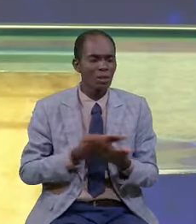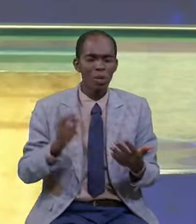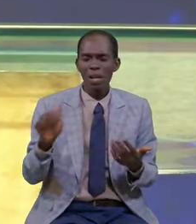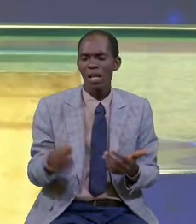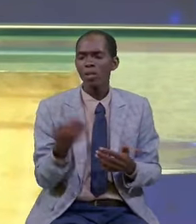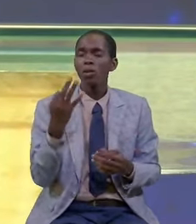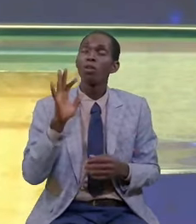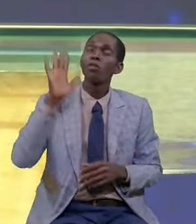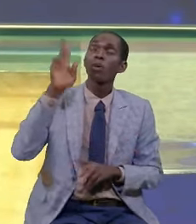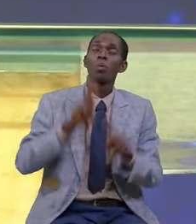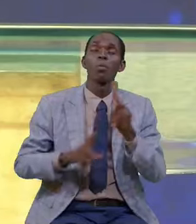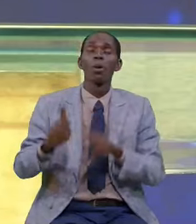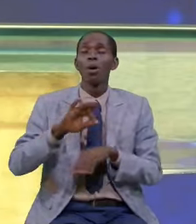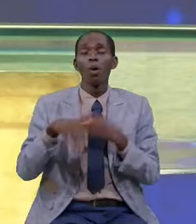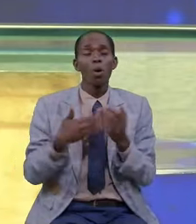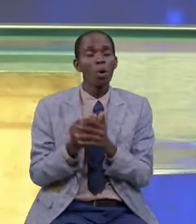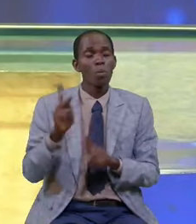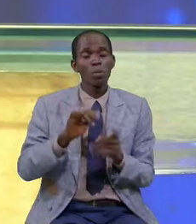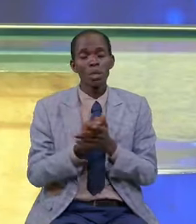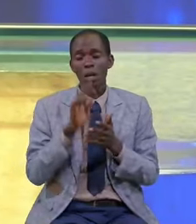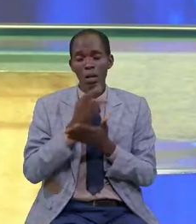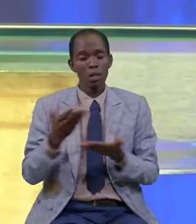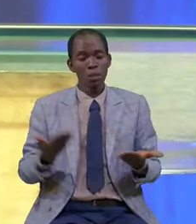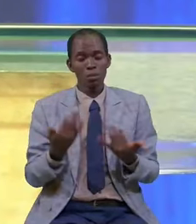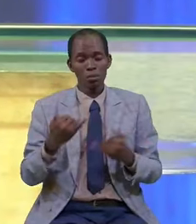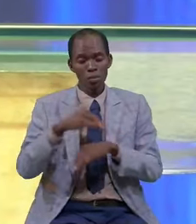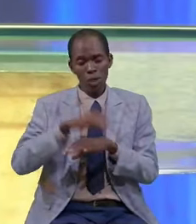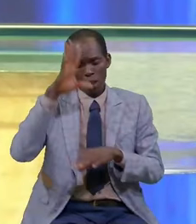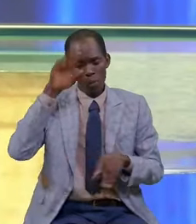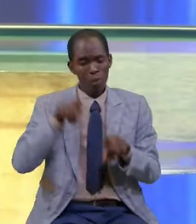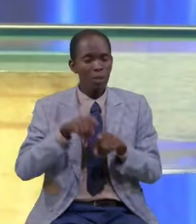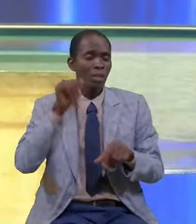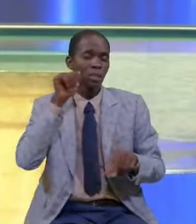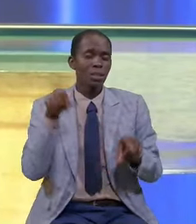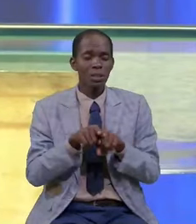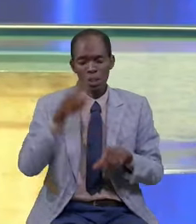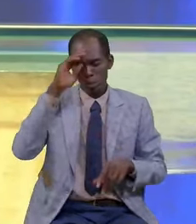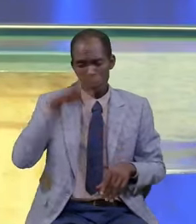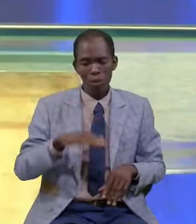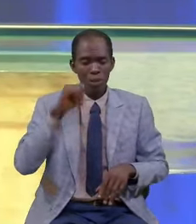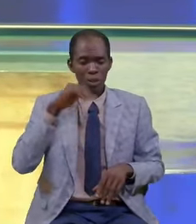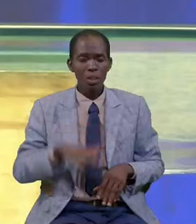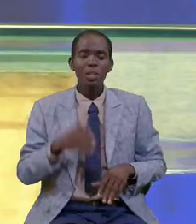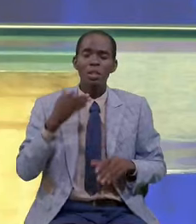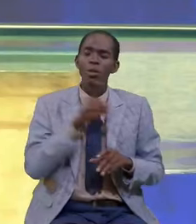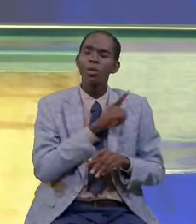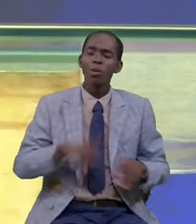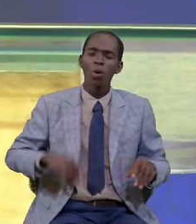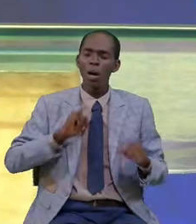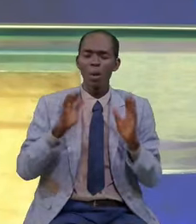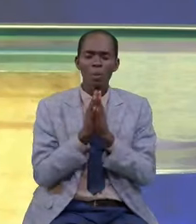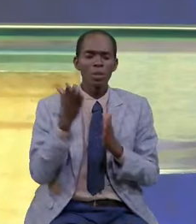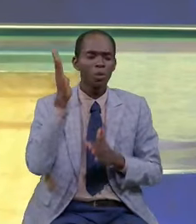ton peuple. Et tout le monde ici ce soir, frères et sœurs, garçons, filles, je prie qu'il y ait une